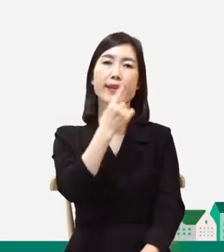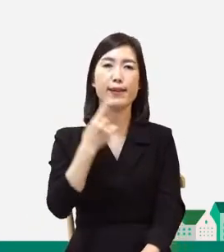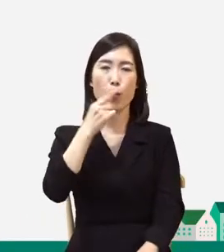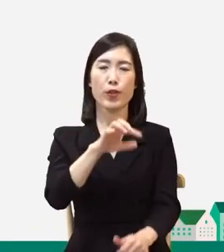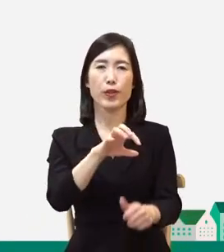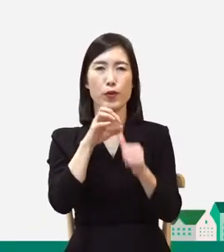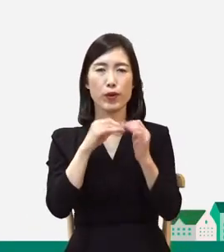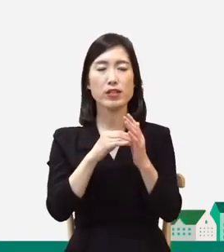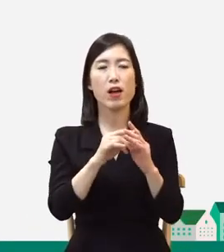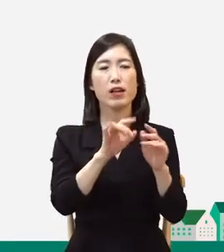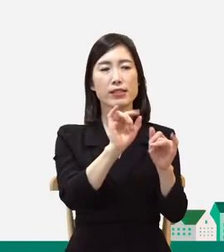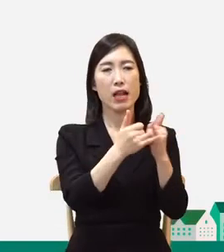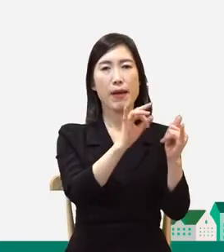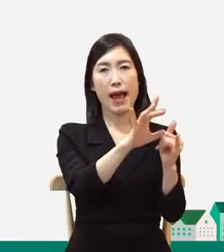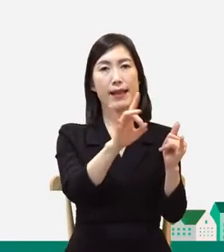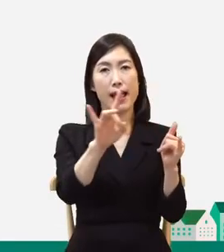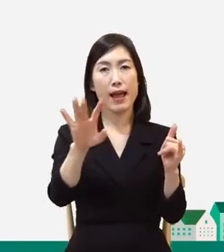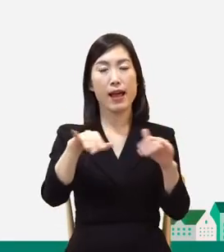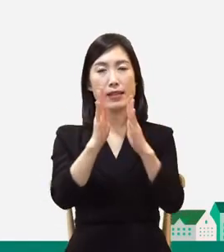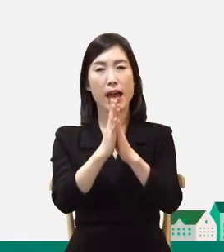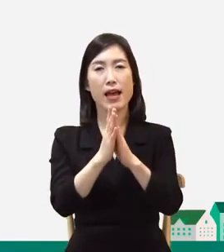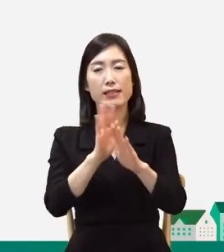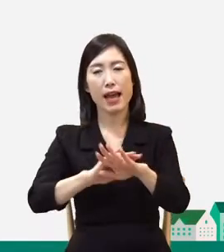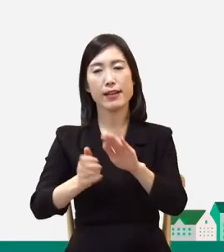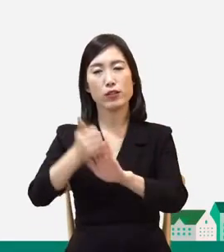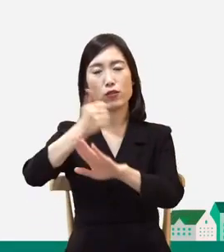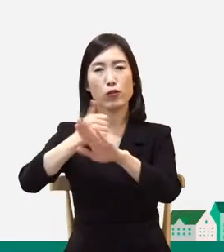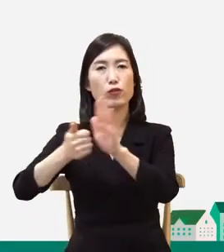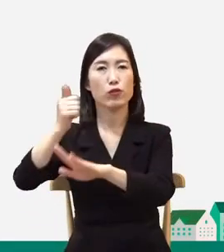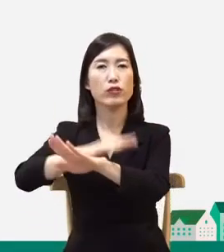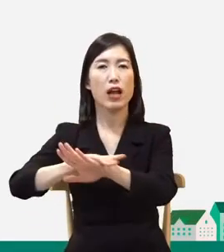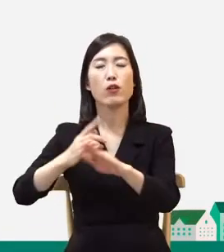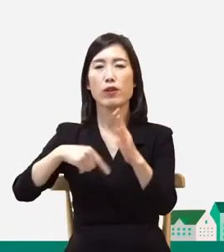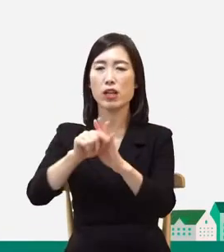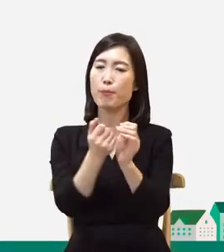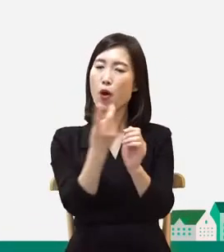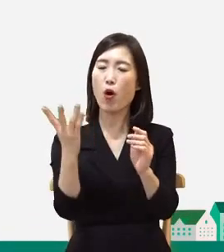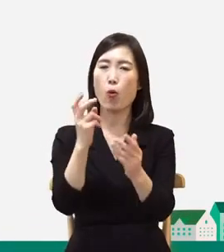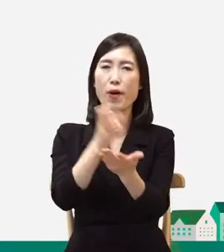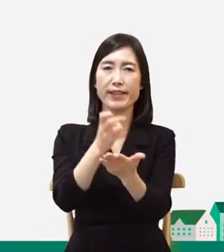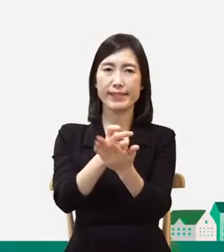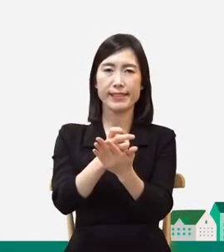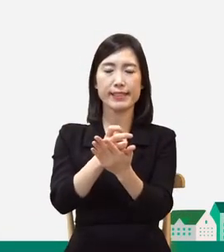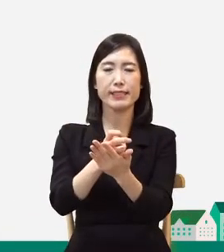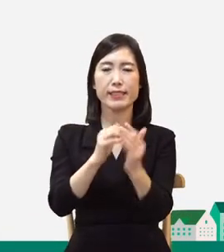보편적인 삶을 지역사회에서 살아갈 수 있도록 6가지 지원 원칙을 가지고 운영하고 있습니다.